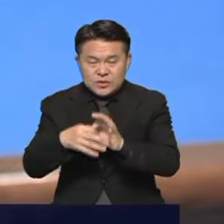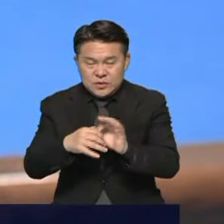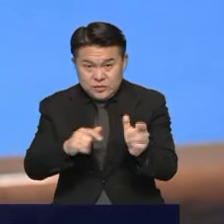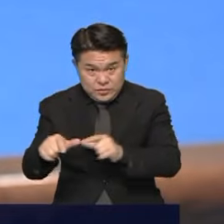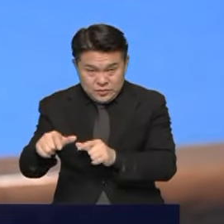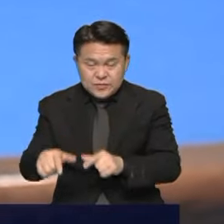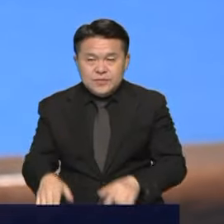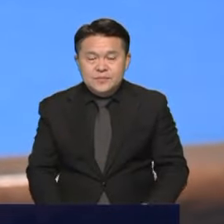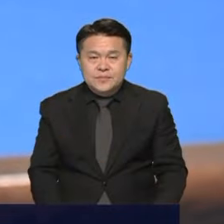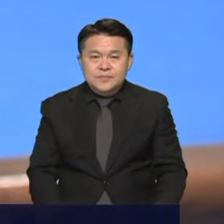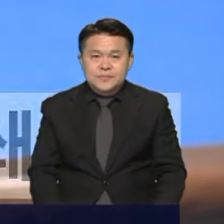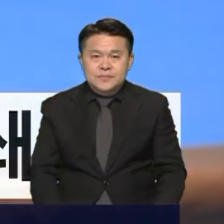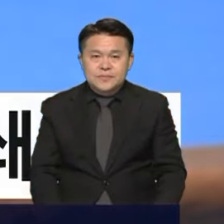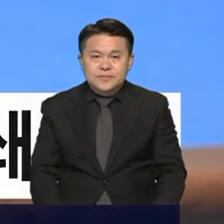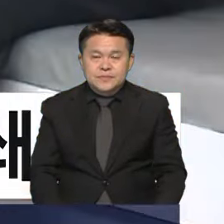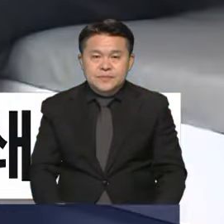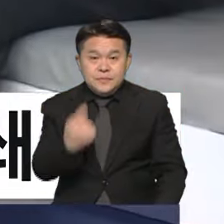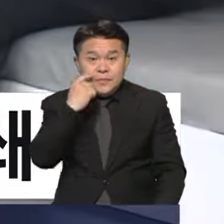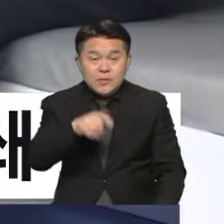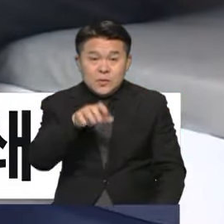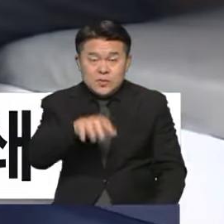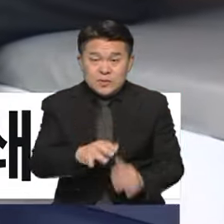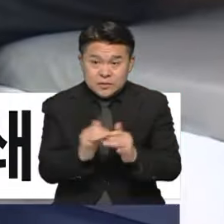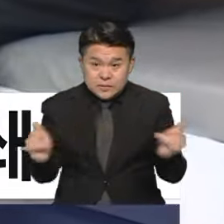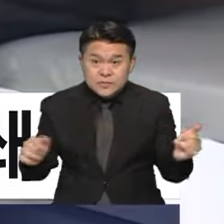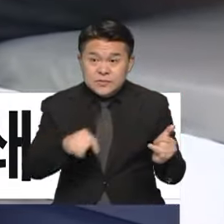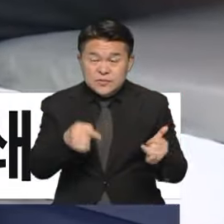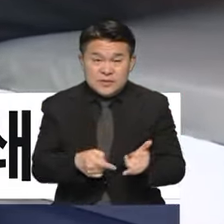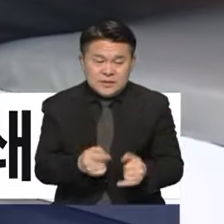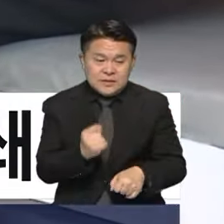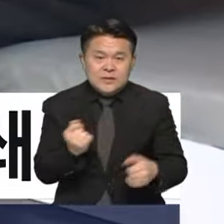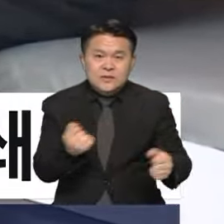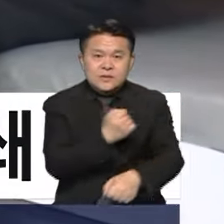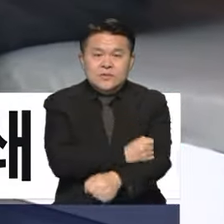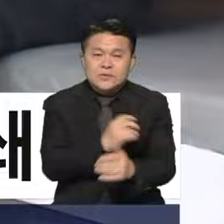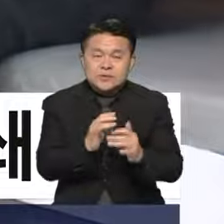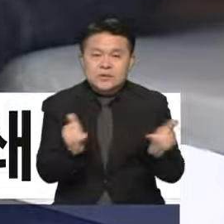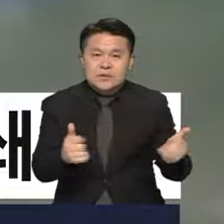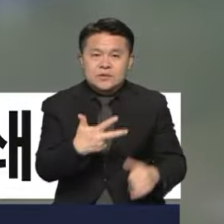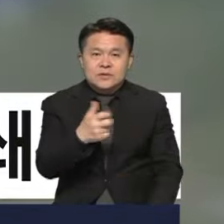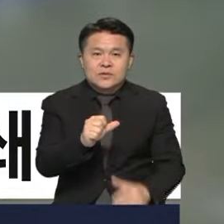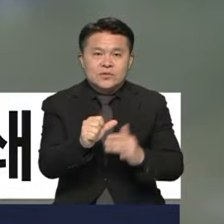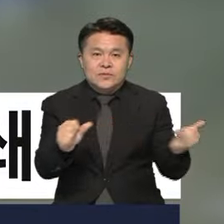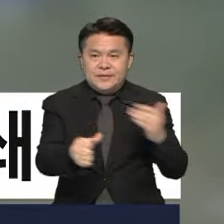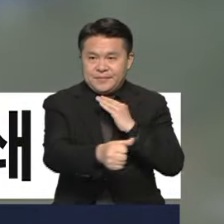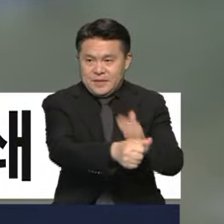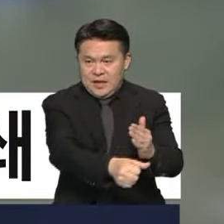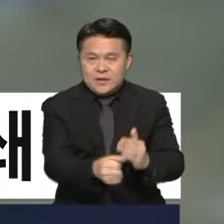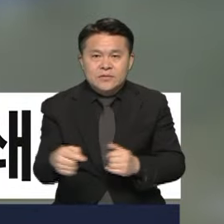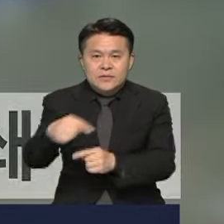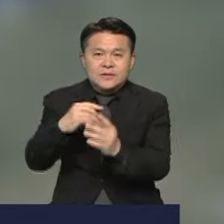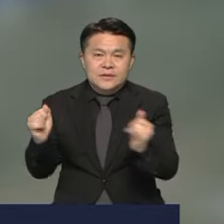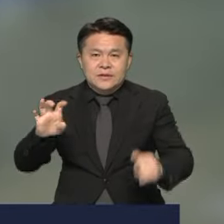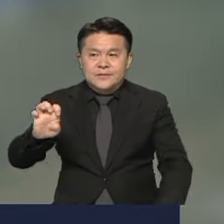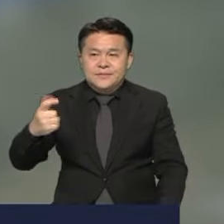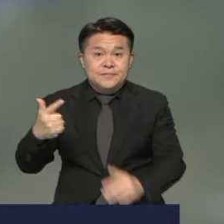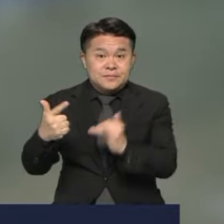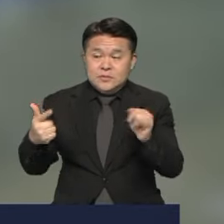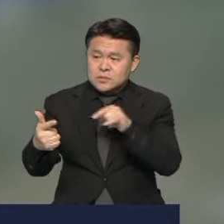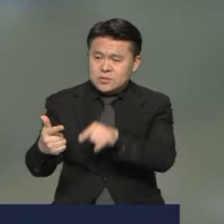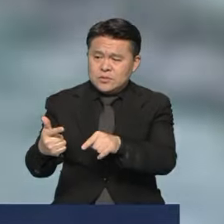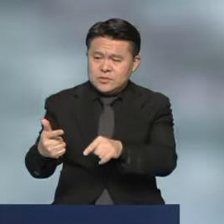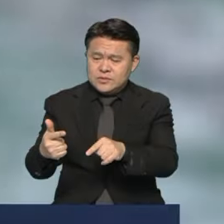순위였습니다 정부는 적발된 인원 가운데 종사자 이른 다섯 명에 대해 해임 조치를 운영자 46명에